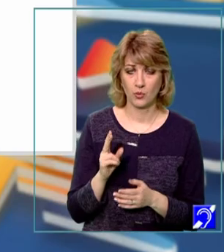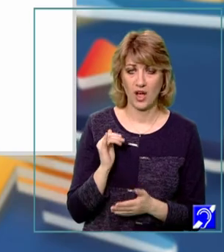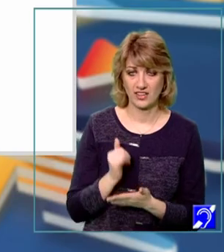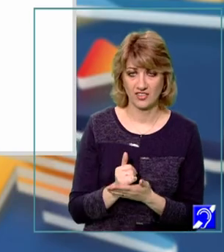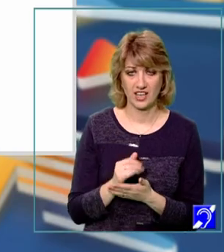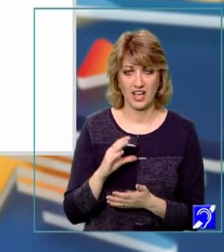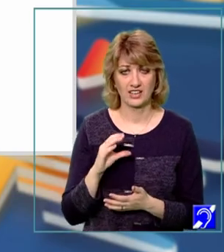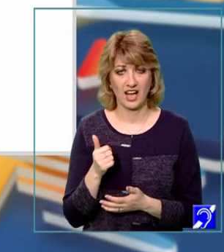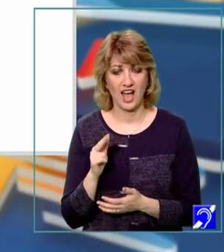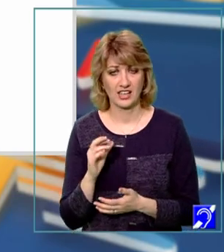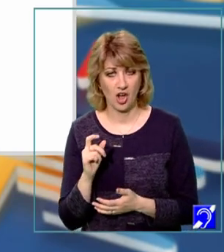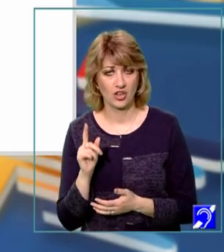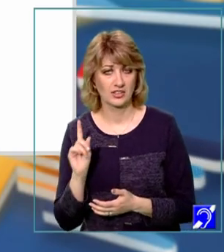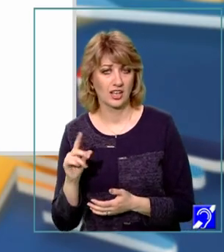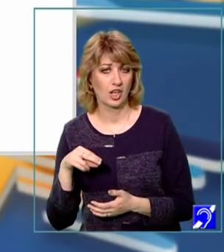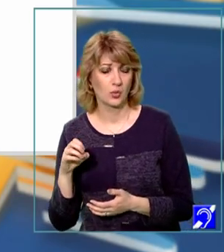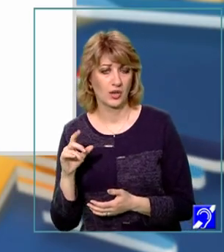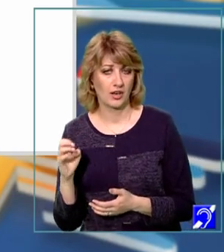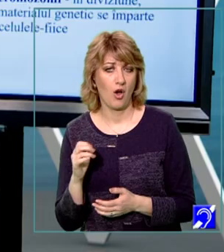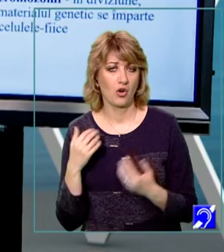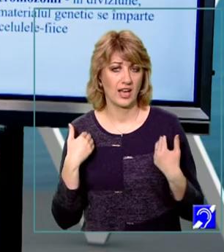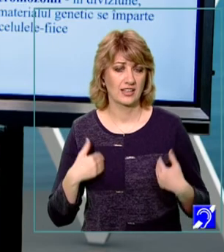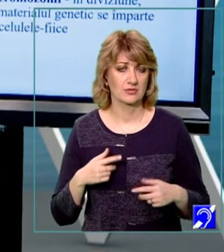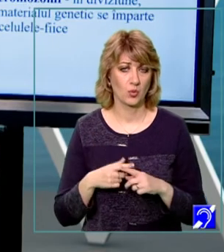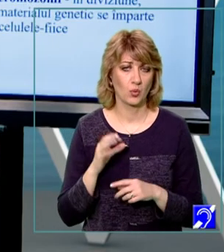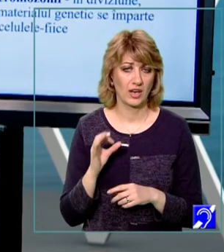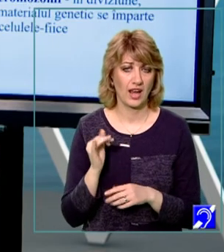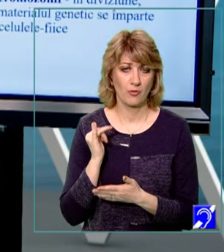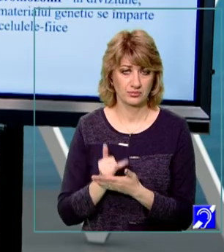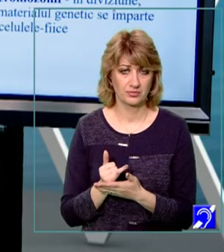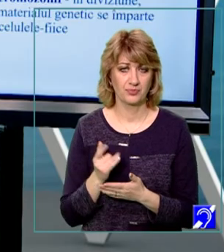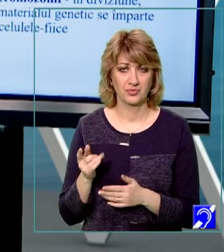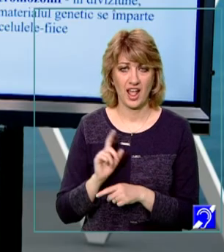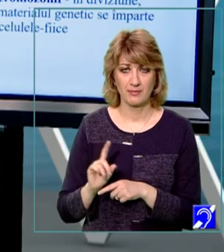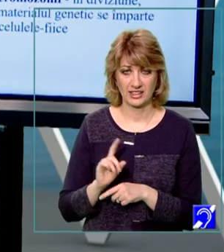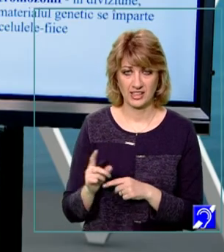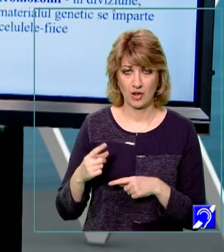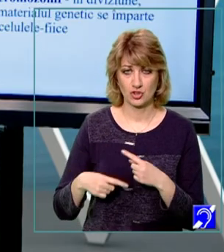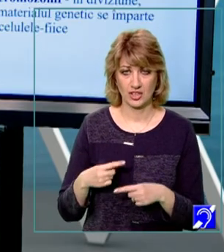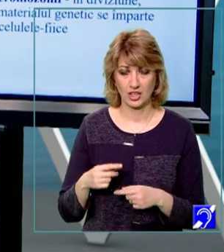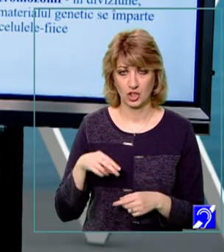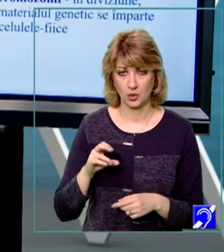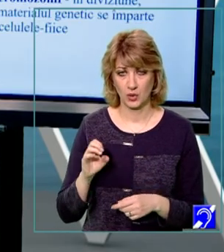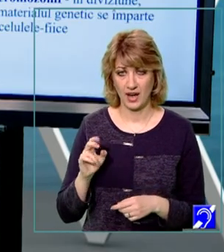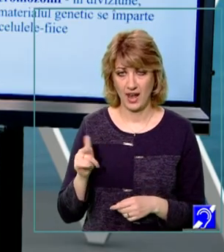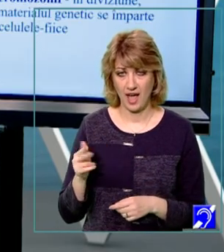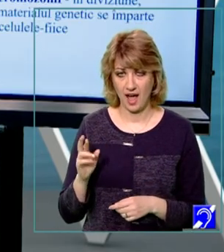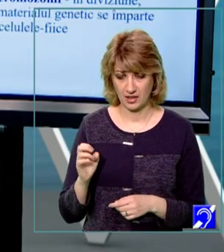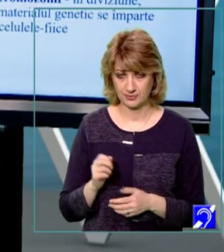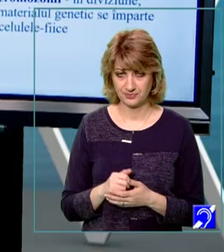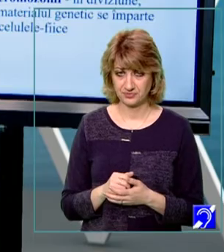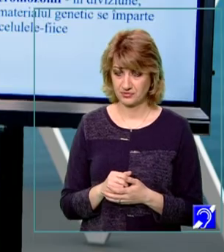nucleu. Deci organisme cu nucleu adevărat. Să ne oprim asupra materialului genetic nuclear. El